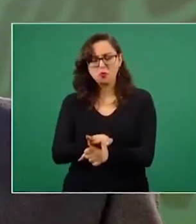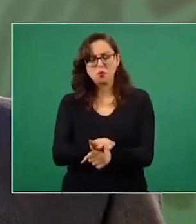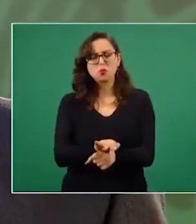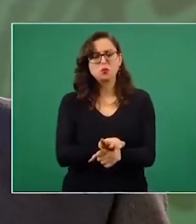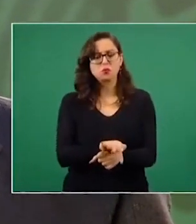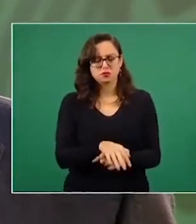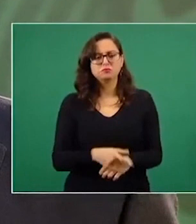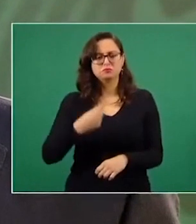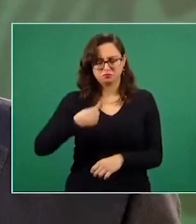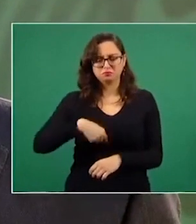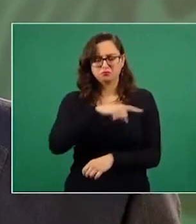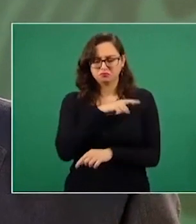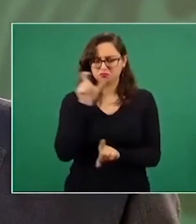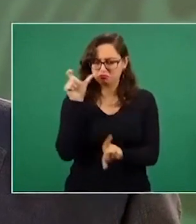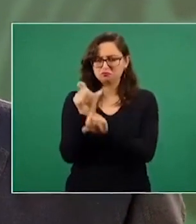protegge